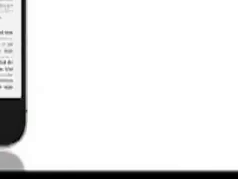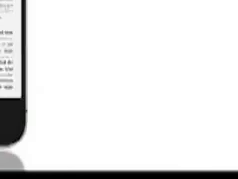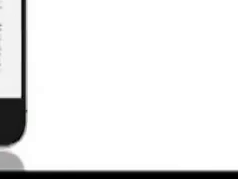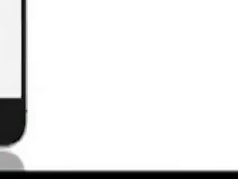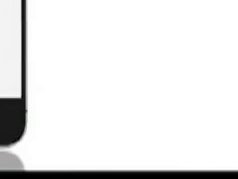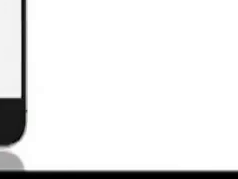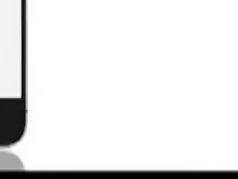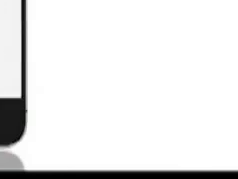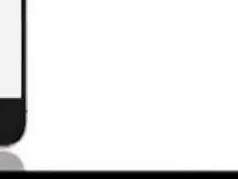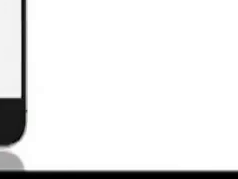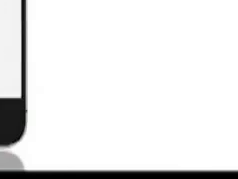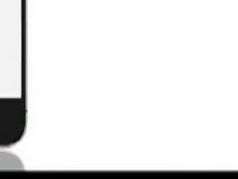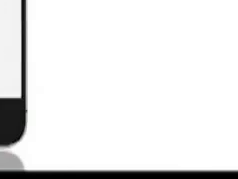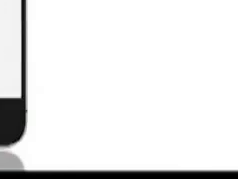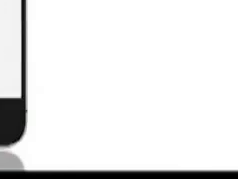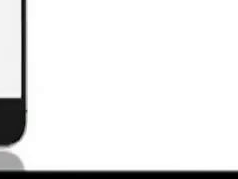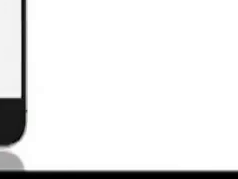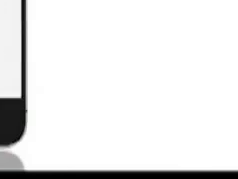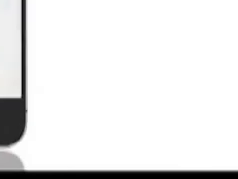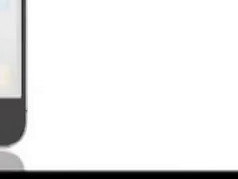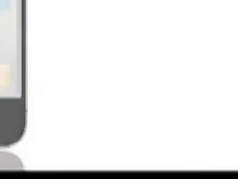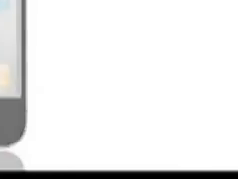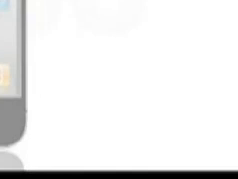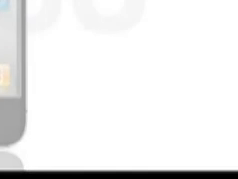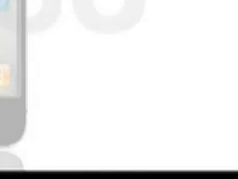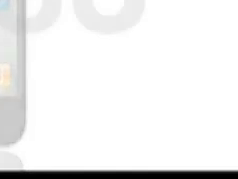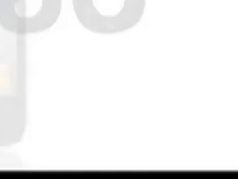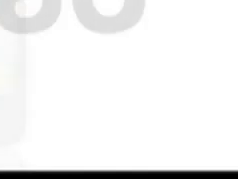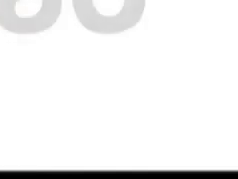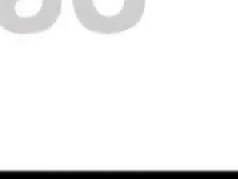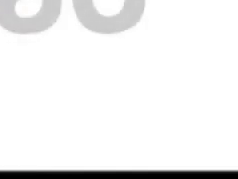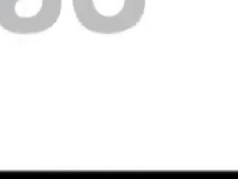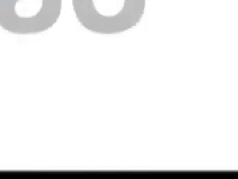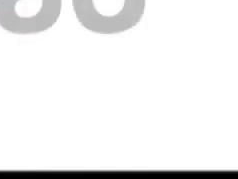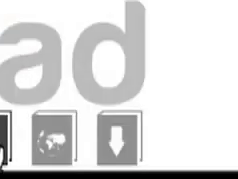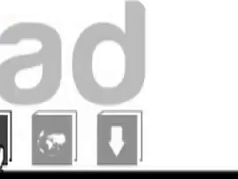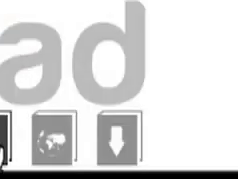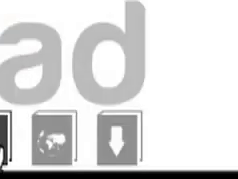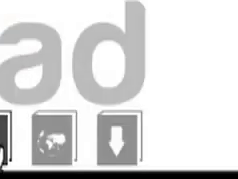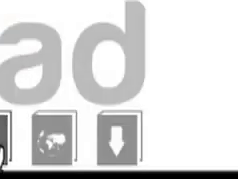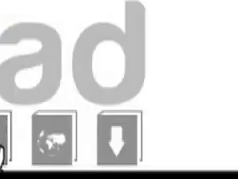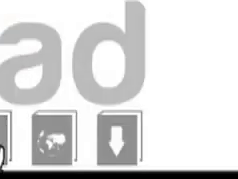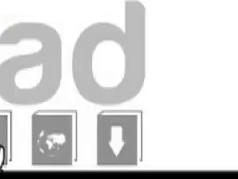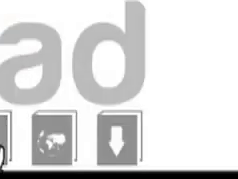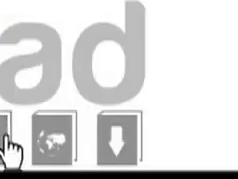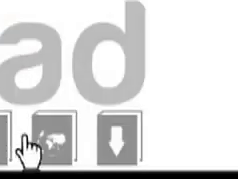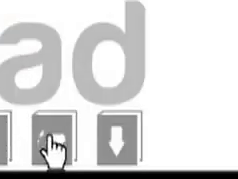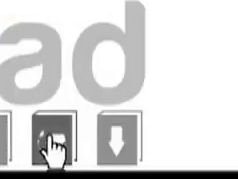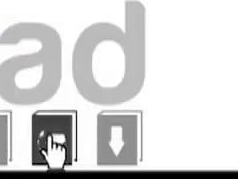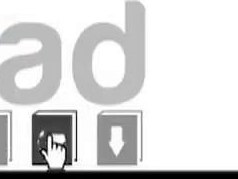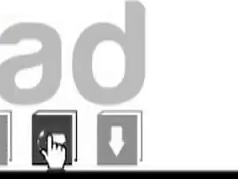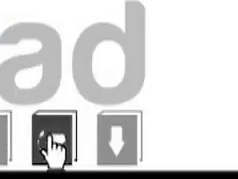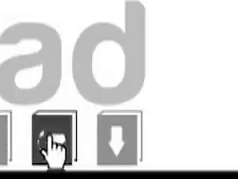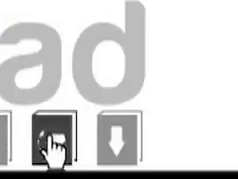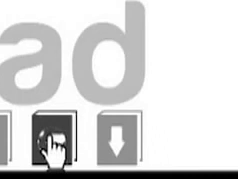iPhone 或者其他手提电子装置观看电子书内容。这个就是 iRead。同你睇普通书